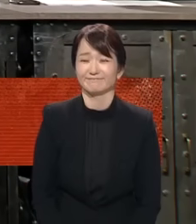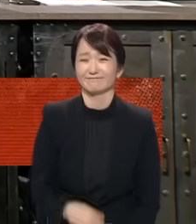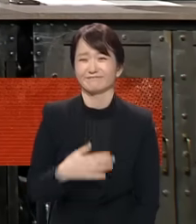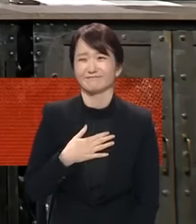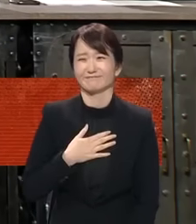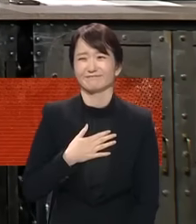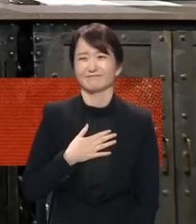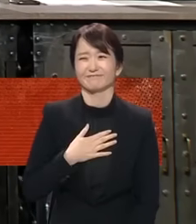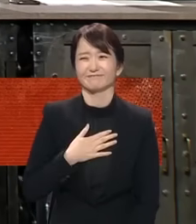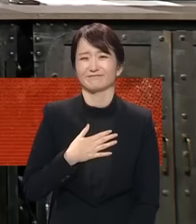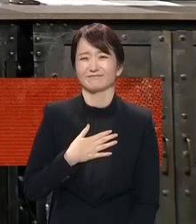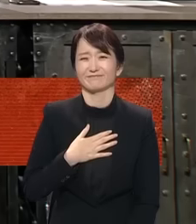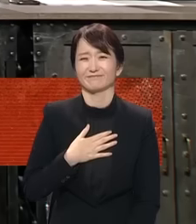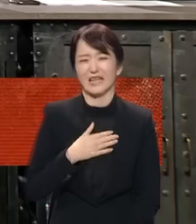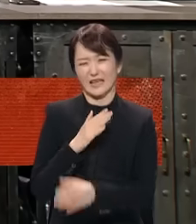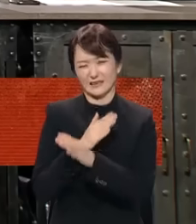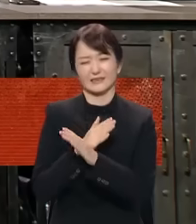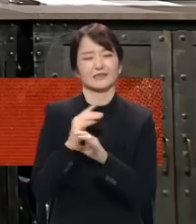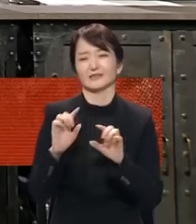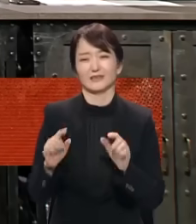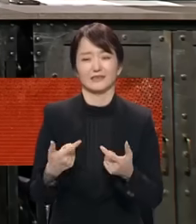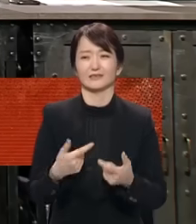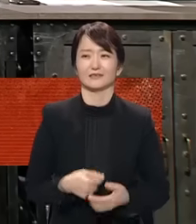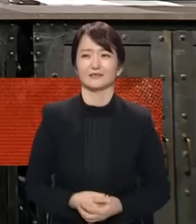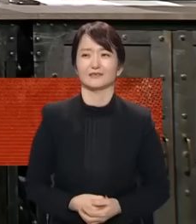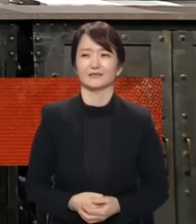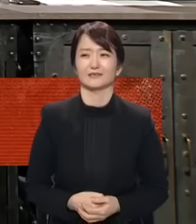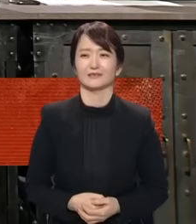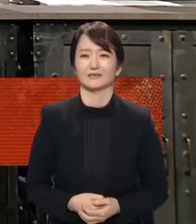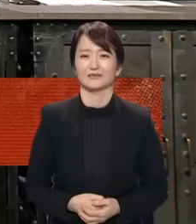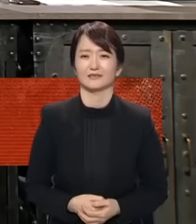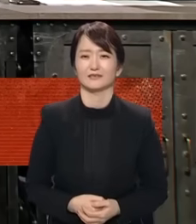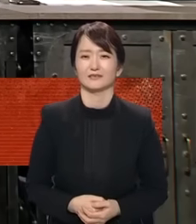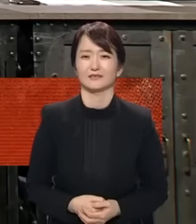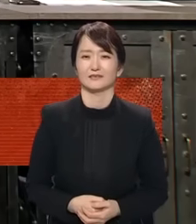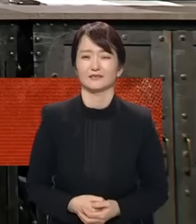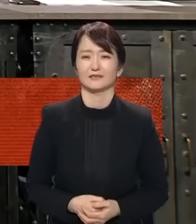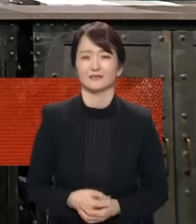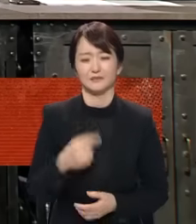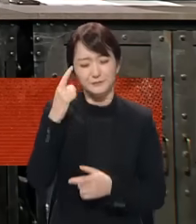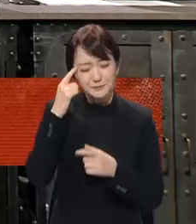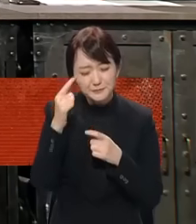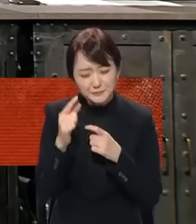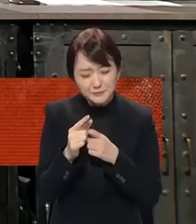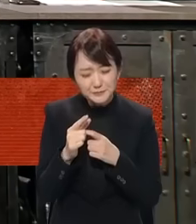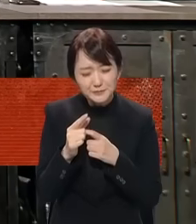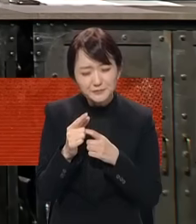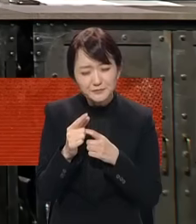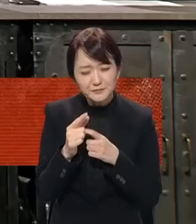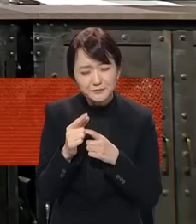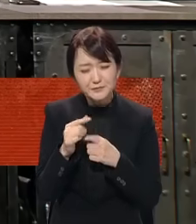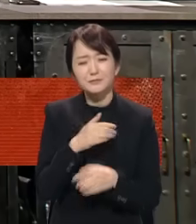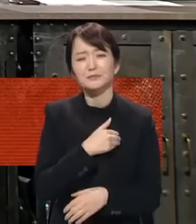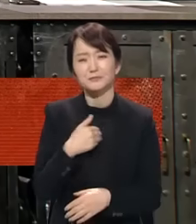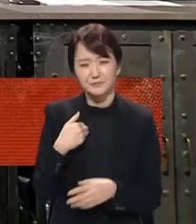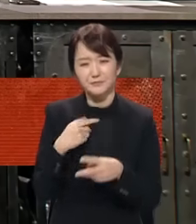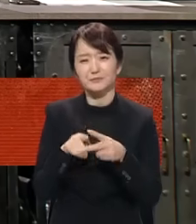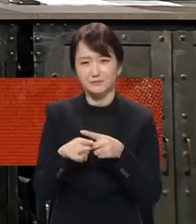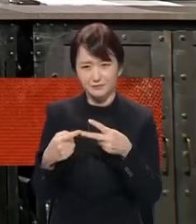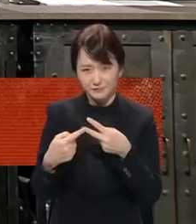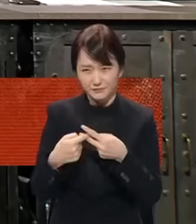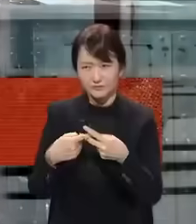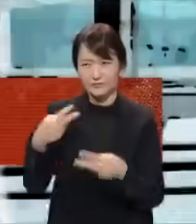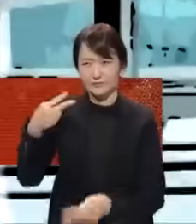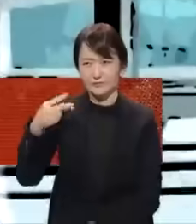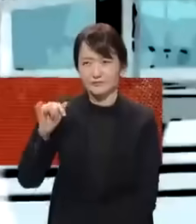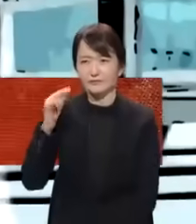막 X는 아닙니다. 사실 이 고민하신 분의 고민을 충분히 이해하고, 아 시어머니, 시아버지